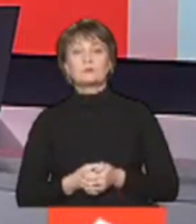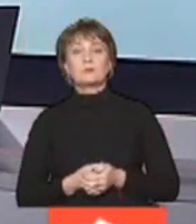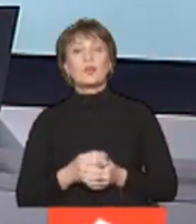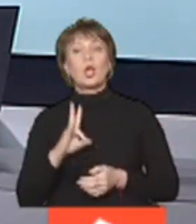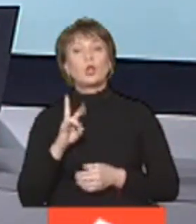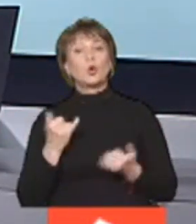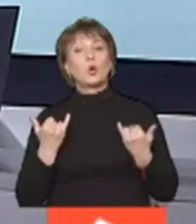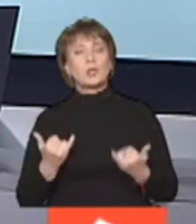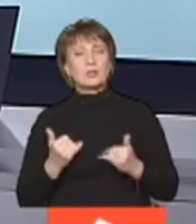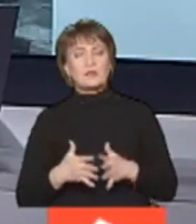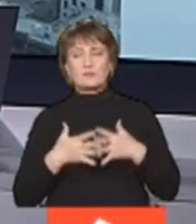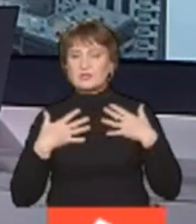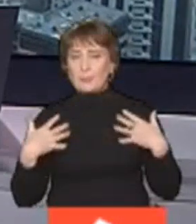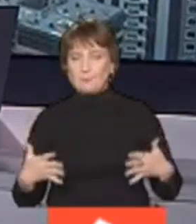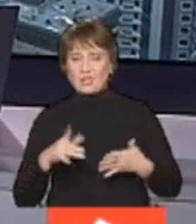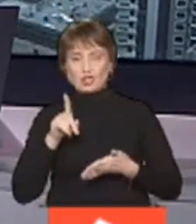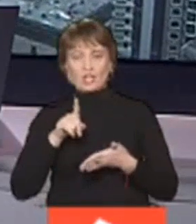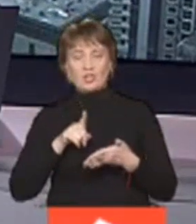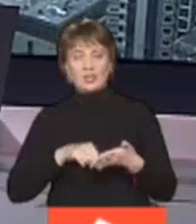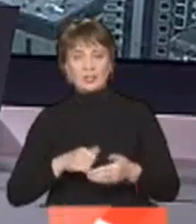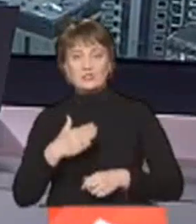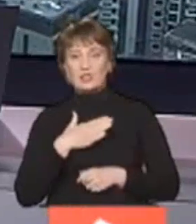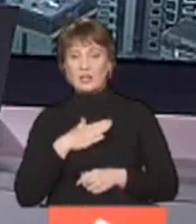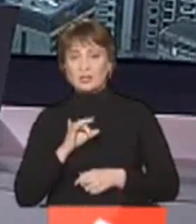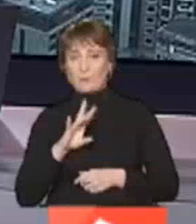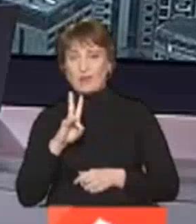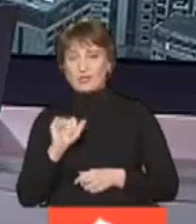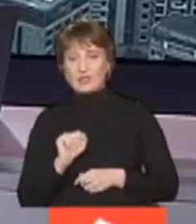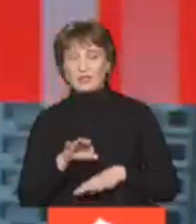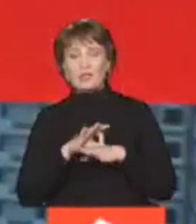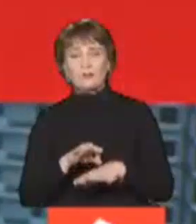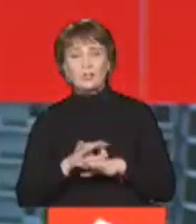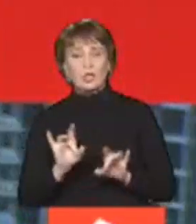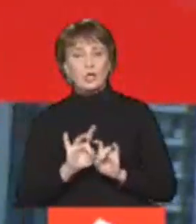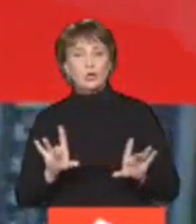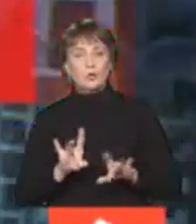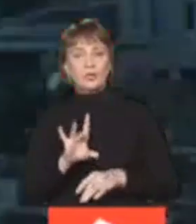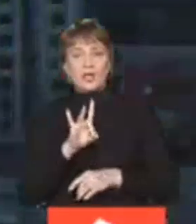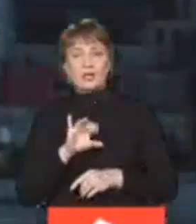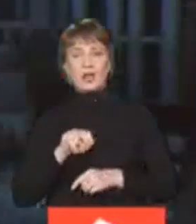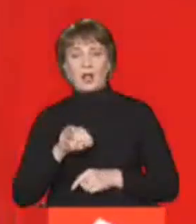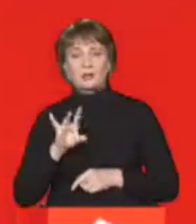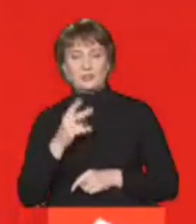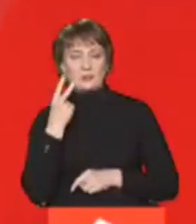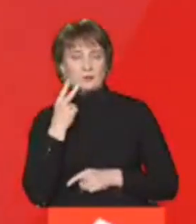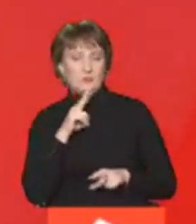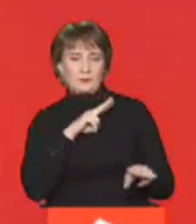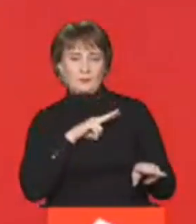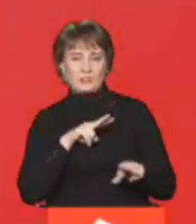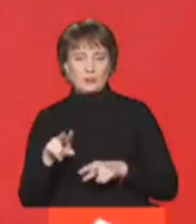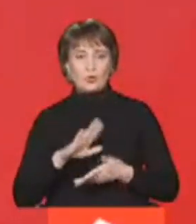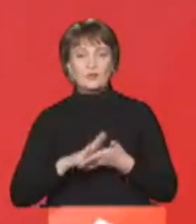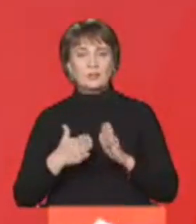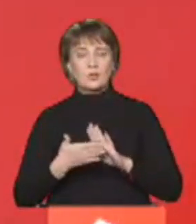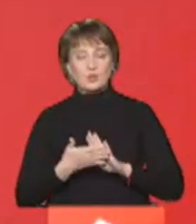Ну, а зараз все більше надій у нас на нашу Мар'яну Черкасець, ведучу рубрики «Радар», тому що вона завжди відслідковує